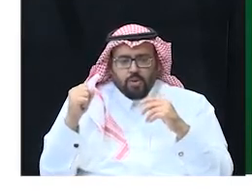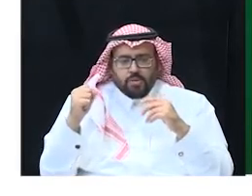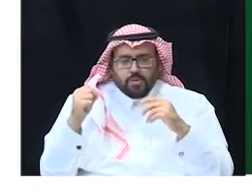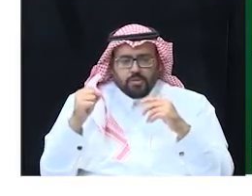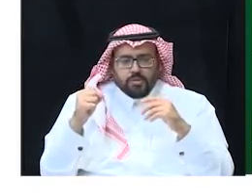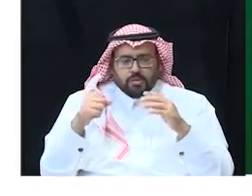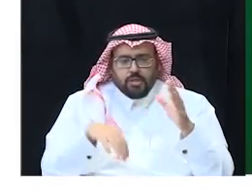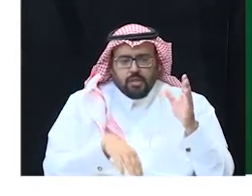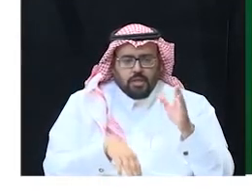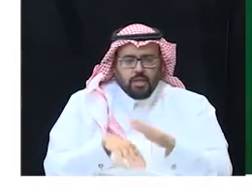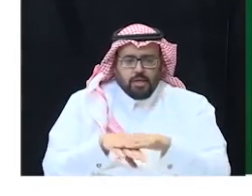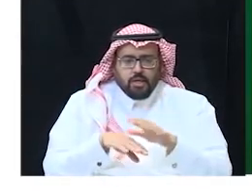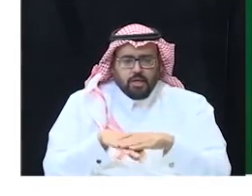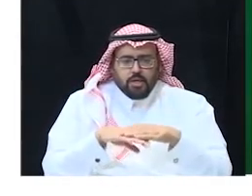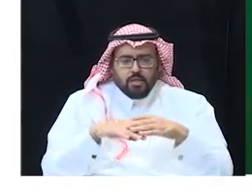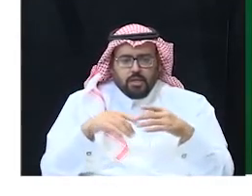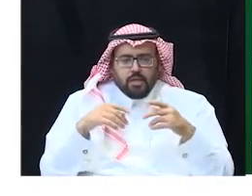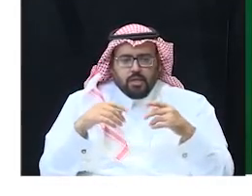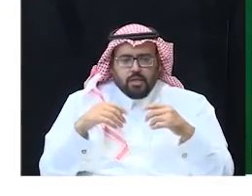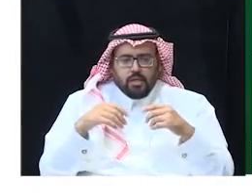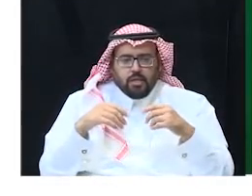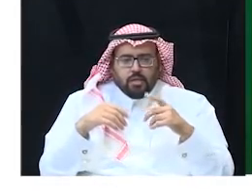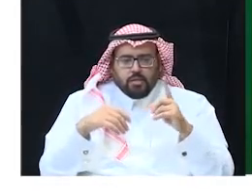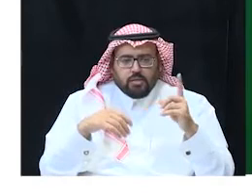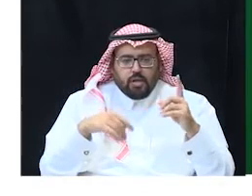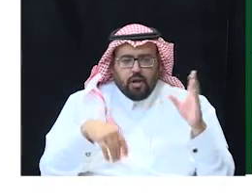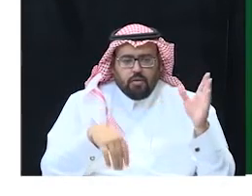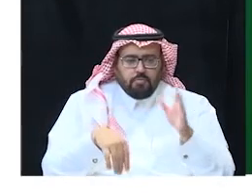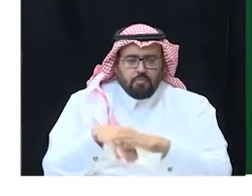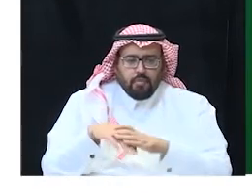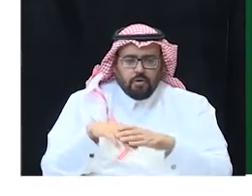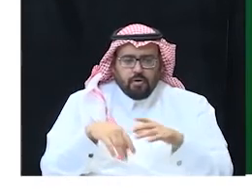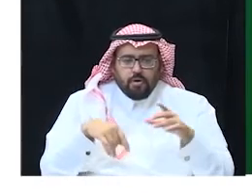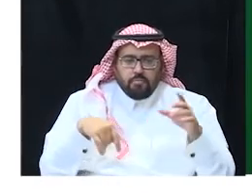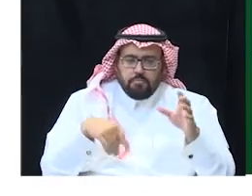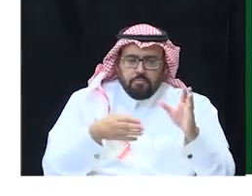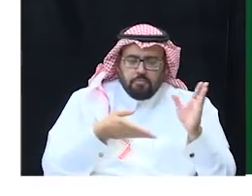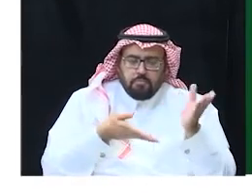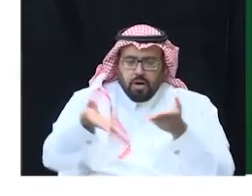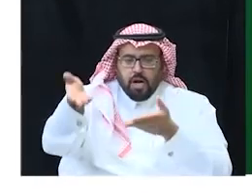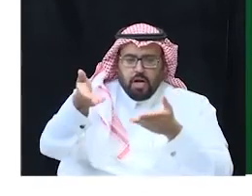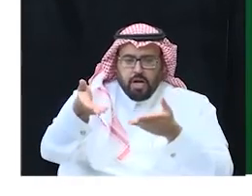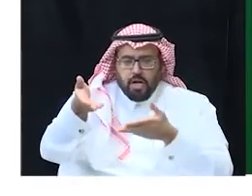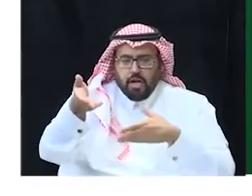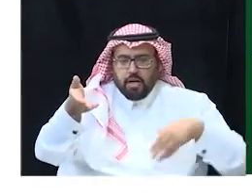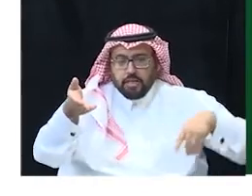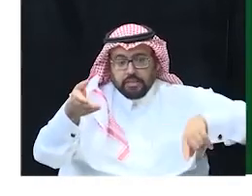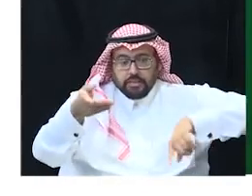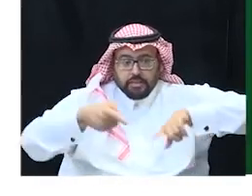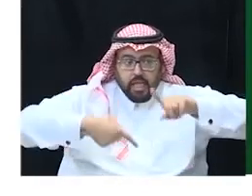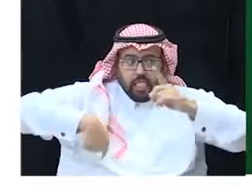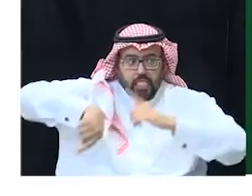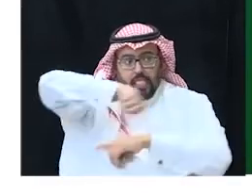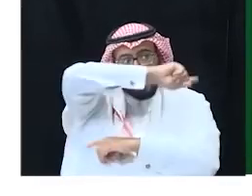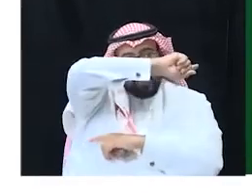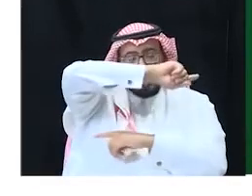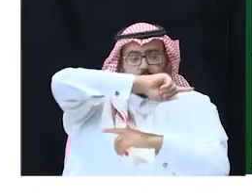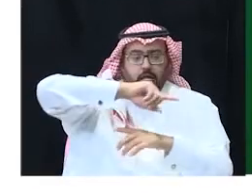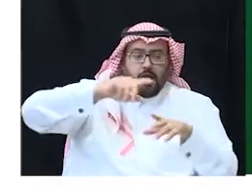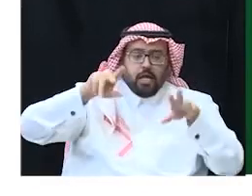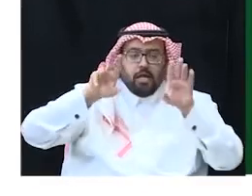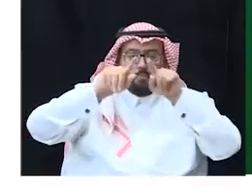ما القوة التي يستخدمها اللاعبون؟ هذا اللاعب مر الكرة للاعب هذا